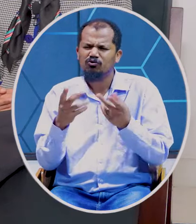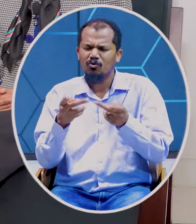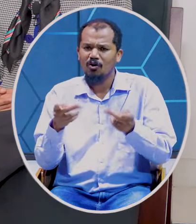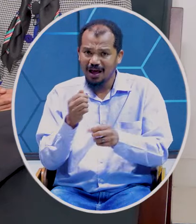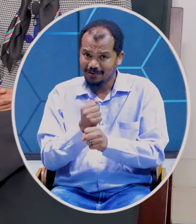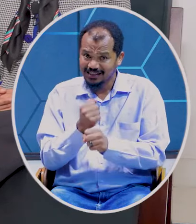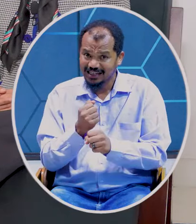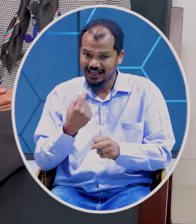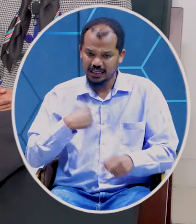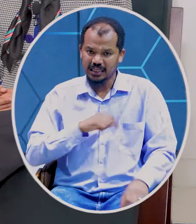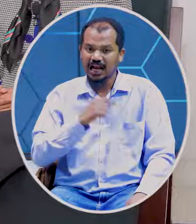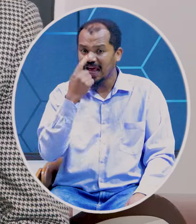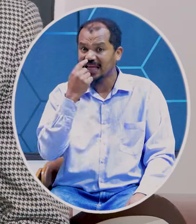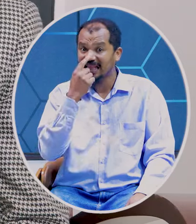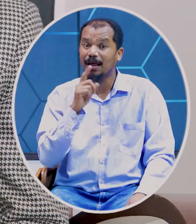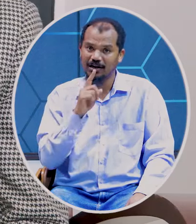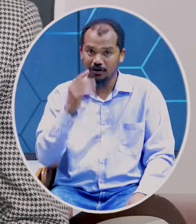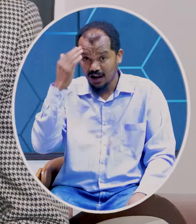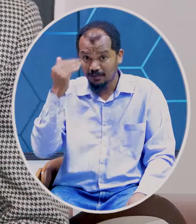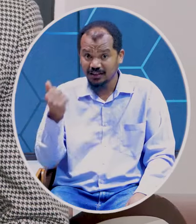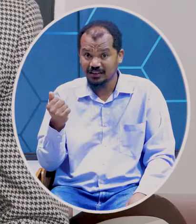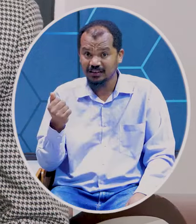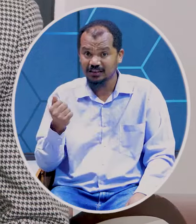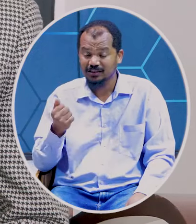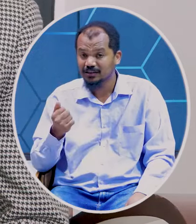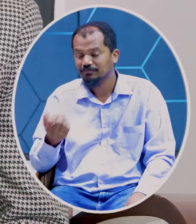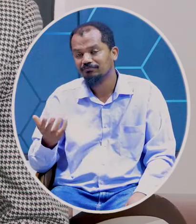ለሶስት ቦታ መስራት እኛም ጋር የተለመደ ነው። ለምንድን ነው?